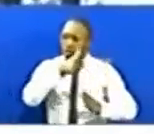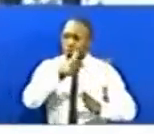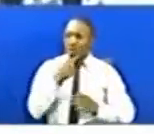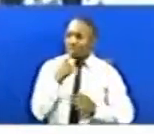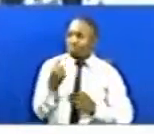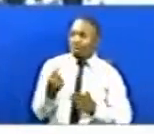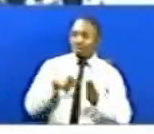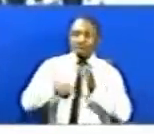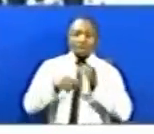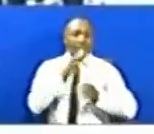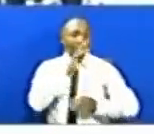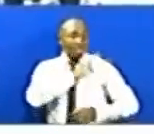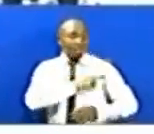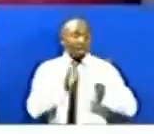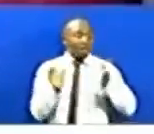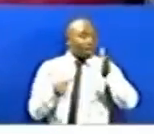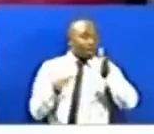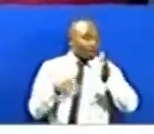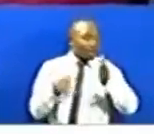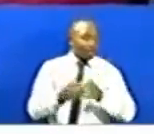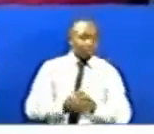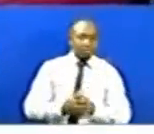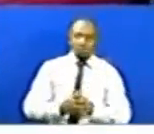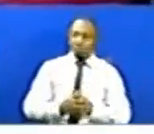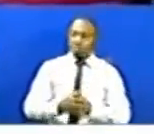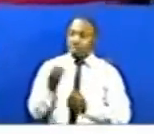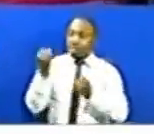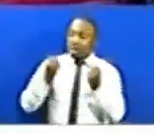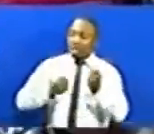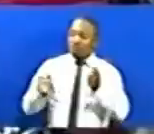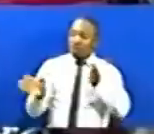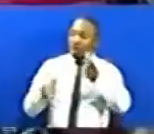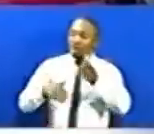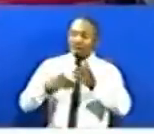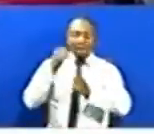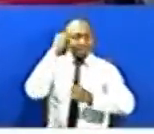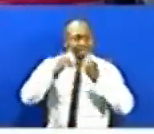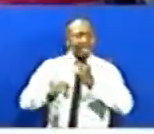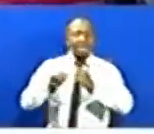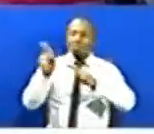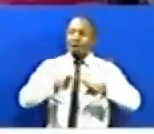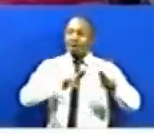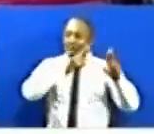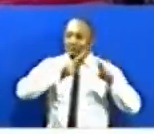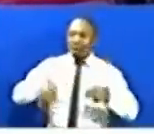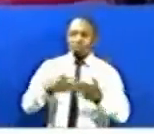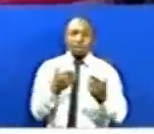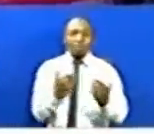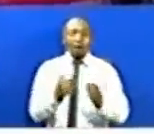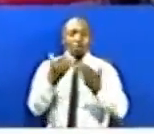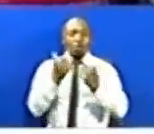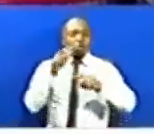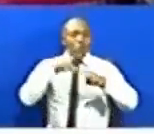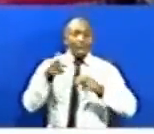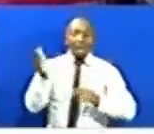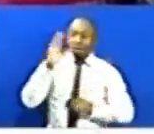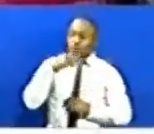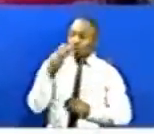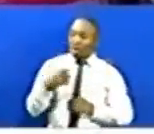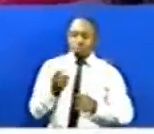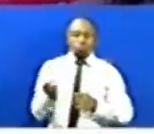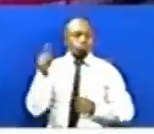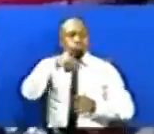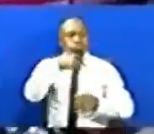wao wanasemaje swala la ajira katika daladala? Dereva daladala mkataba hautaki. Kwa sababu gani? Anaweza kukaa siku tatu ajaje